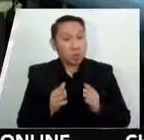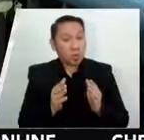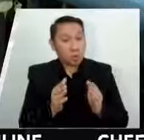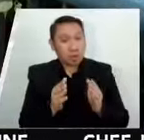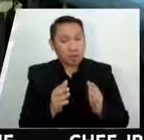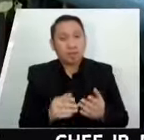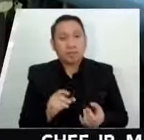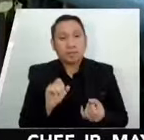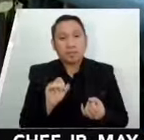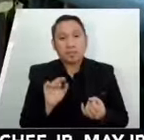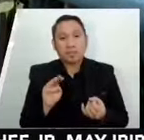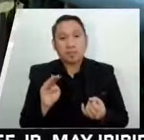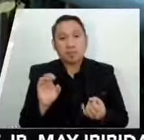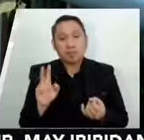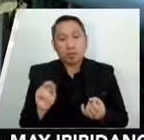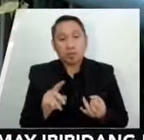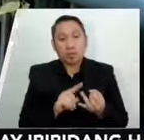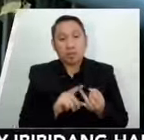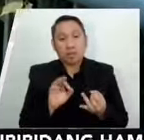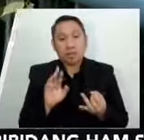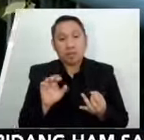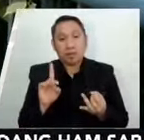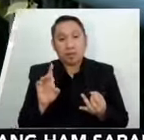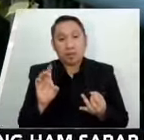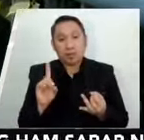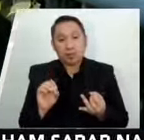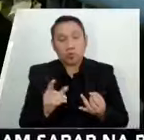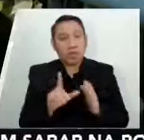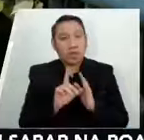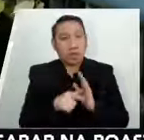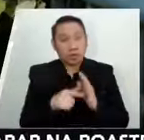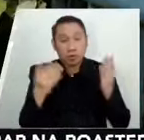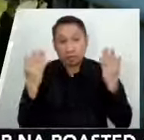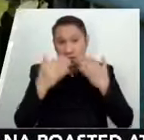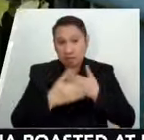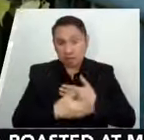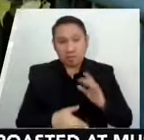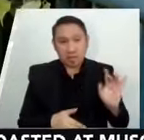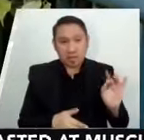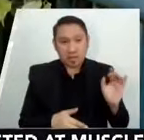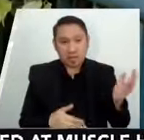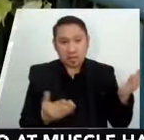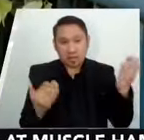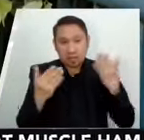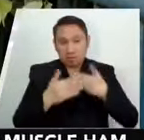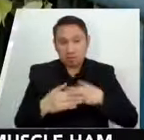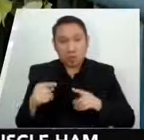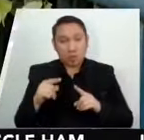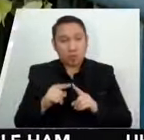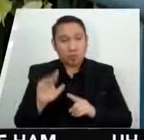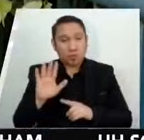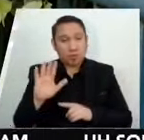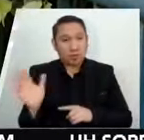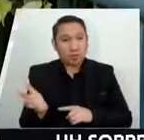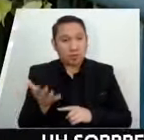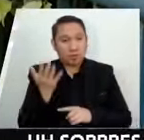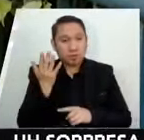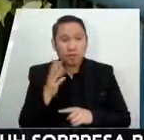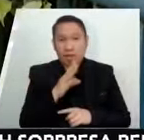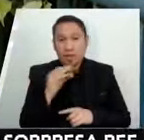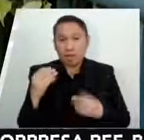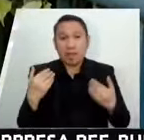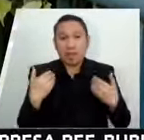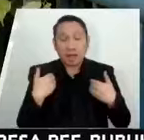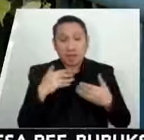ay mamayang gabi, alas 8 ng gabi hanggang 5 a.m. ng umaga ng Friday. Magkakaroon din ng scheduled na installation din